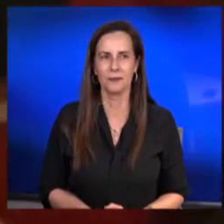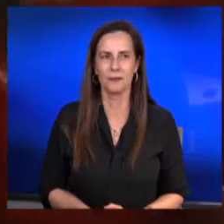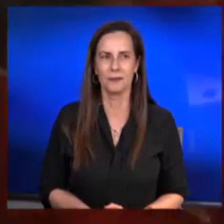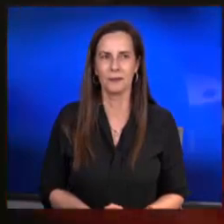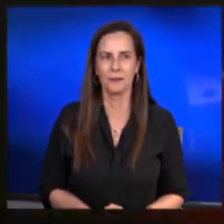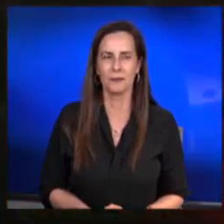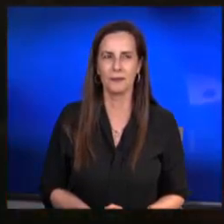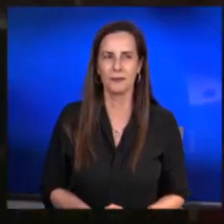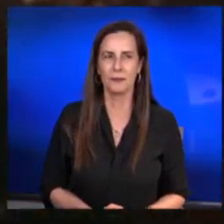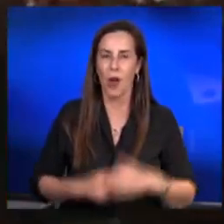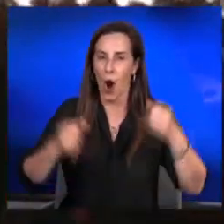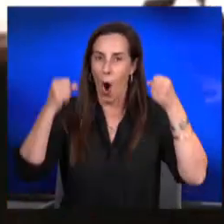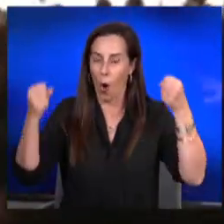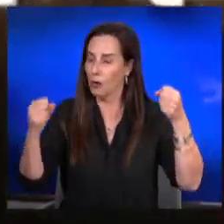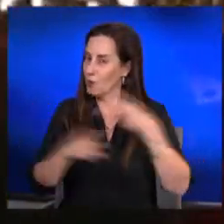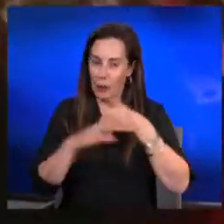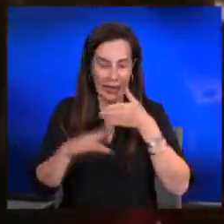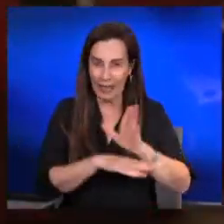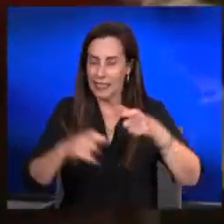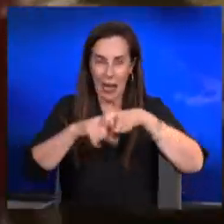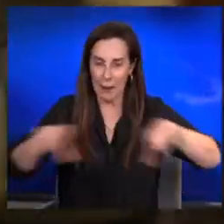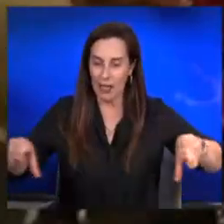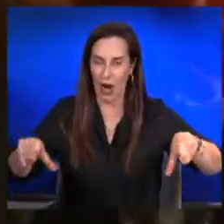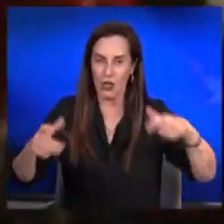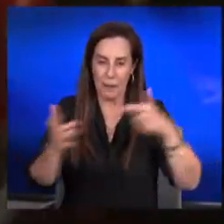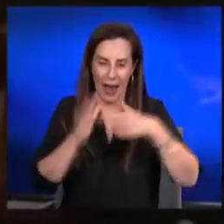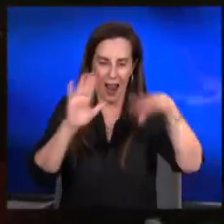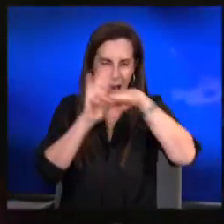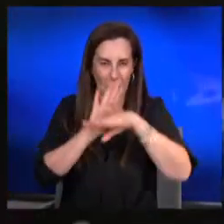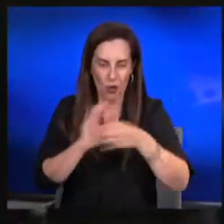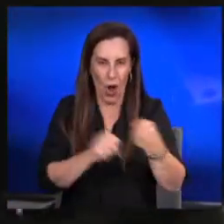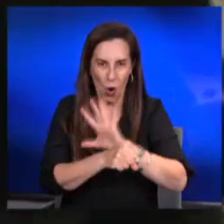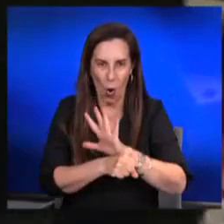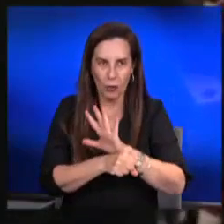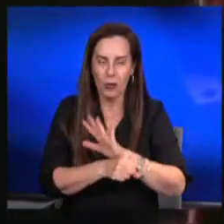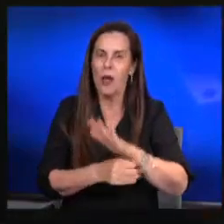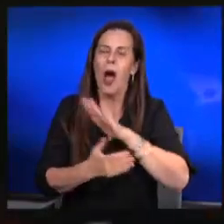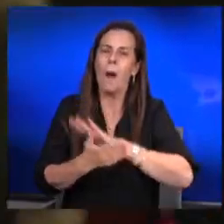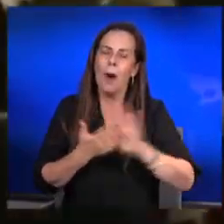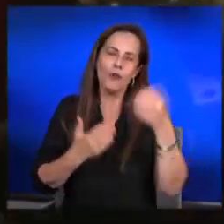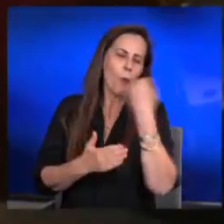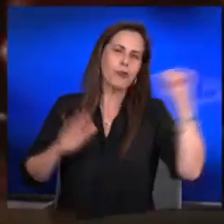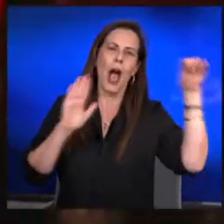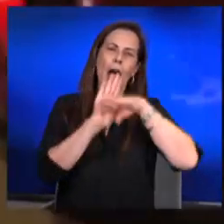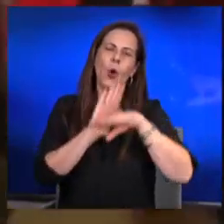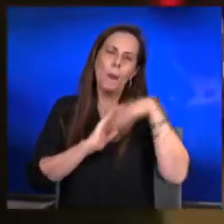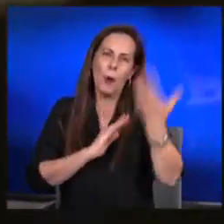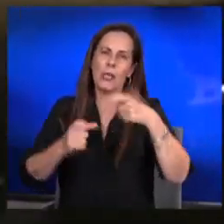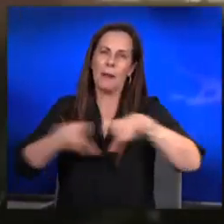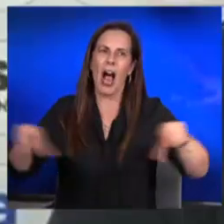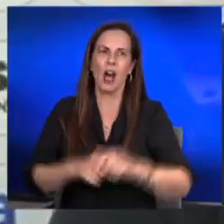האוהדים שלא מורשים להיכנס לאצטדיון במסגרת הגבלות קורונה, פשוט עברו על ההנחיות מחוצה לו.